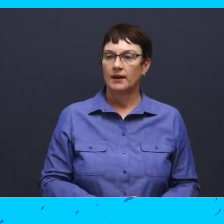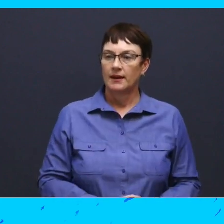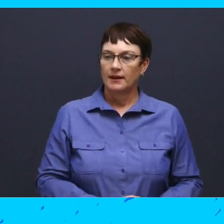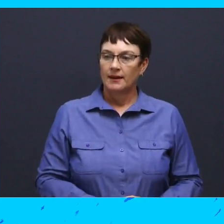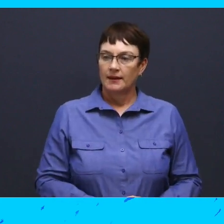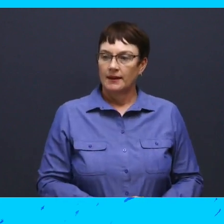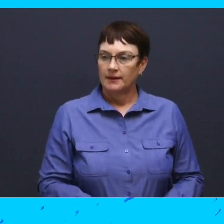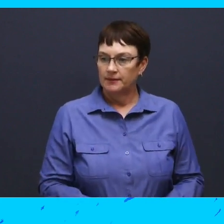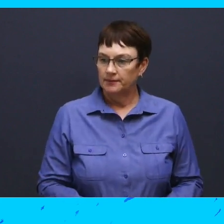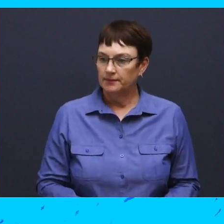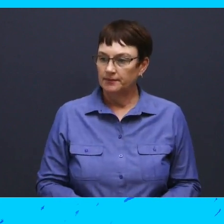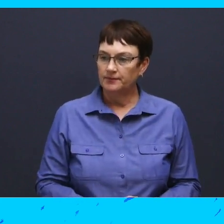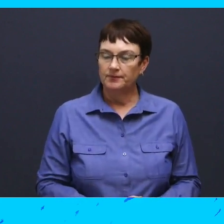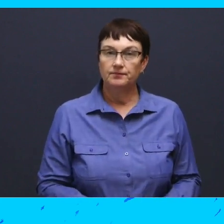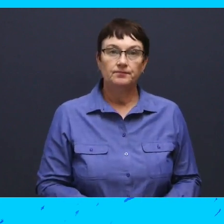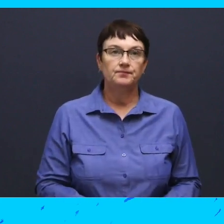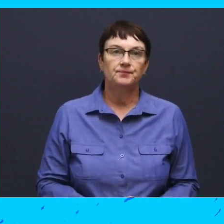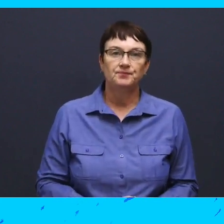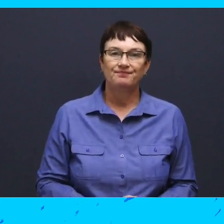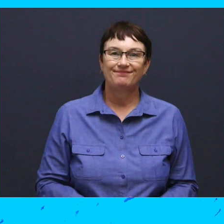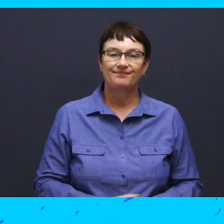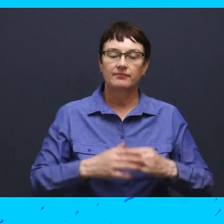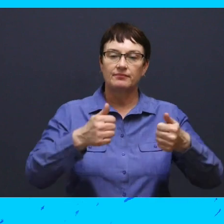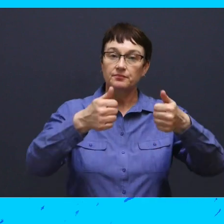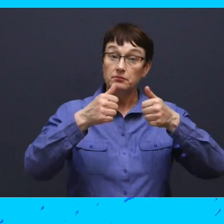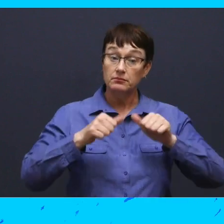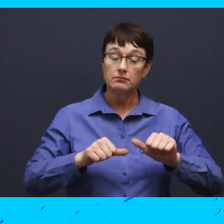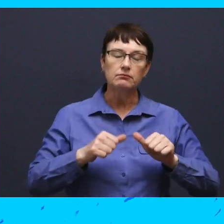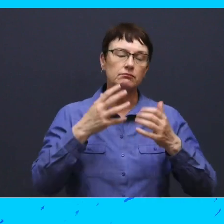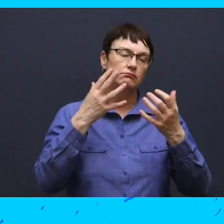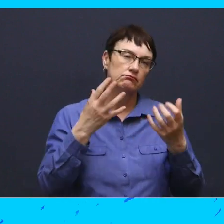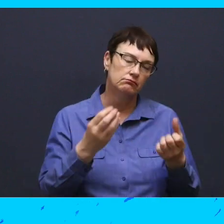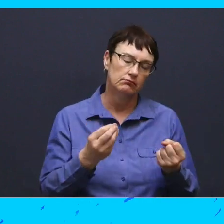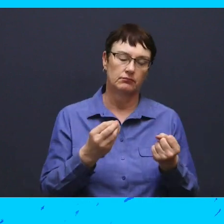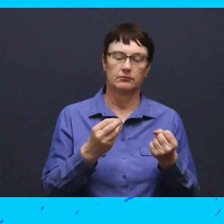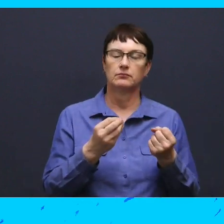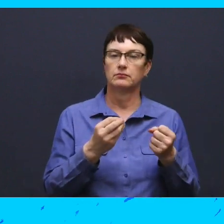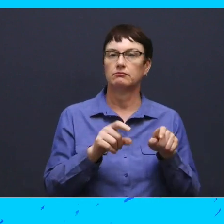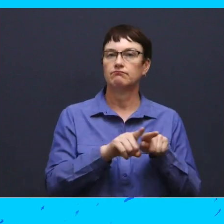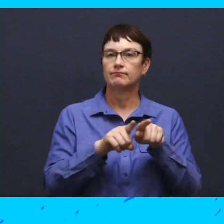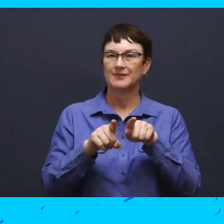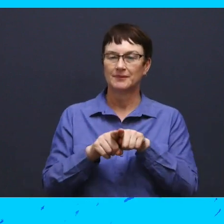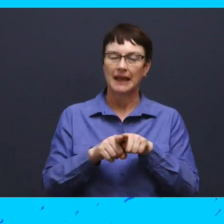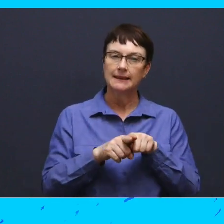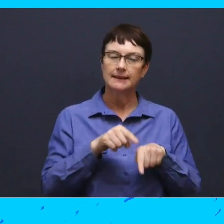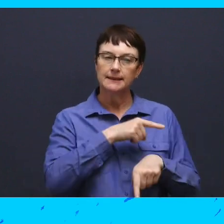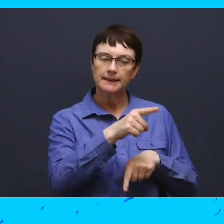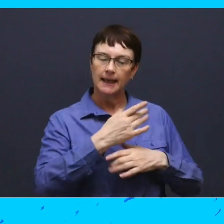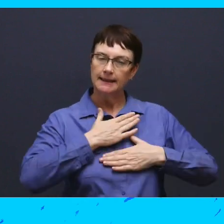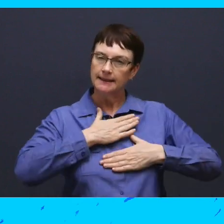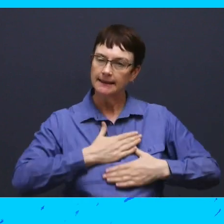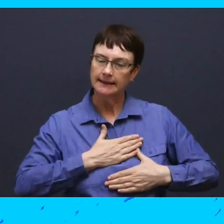comme principal fournisseur de méthodes sont les systèmes publics.